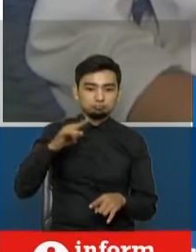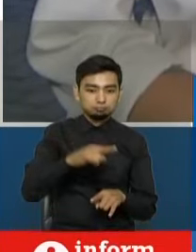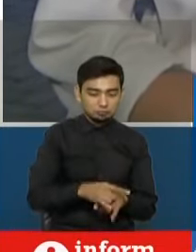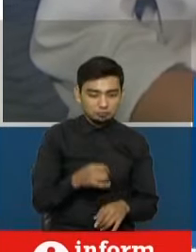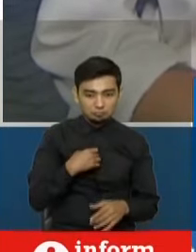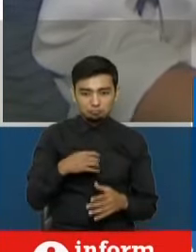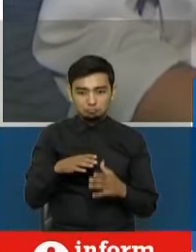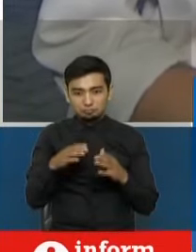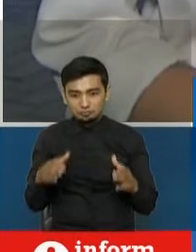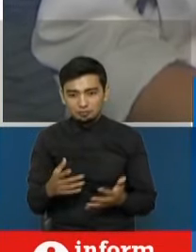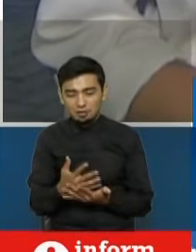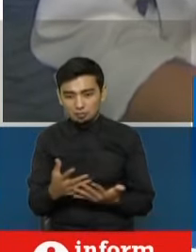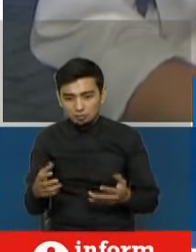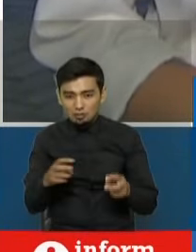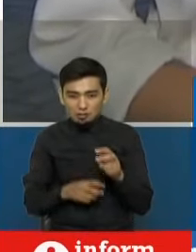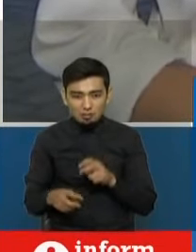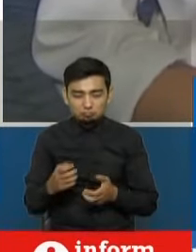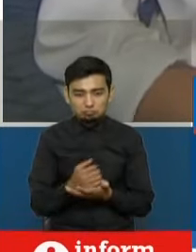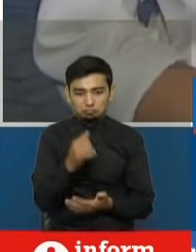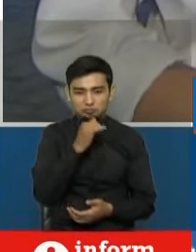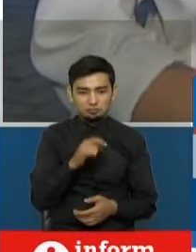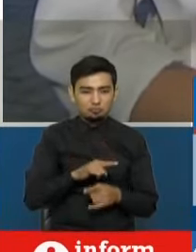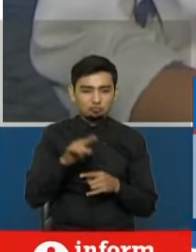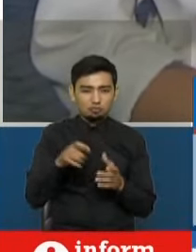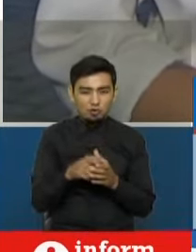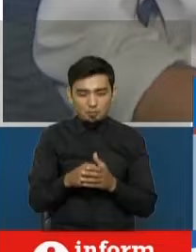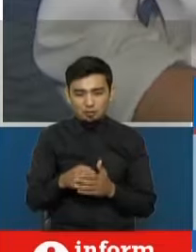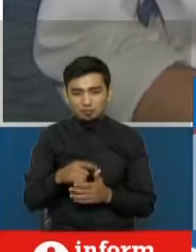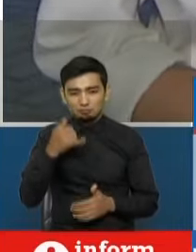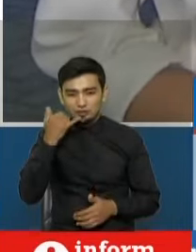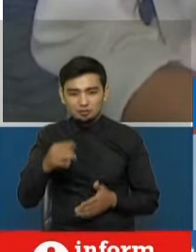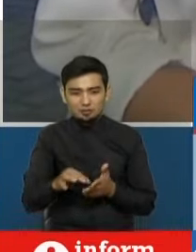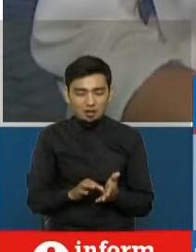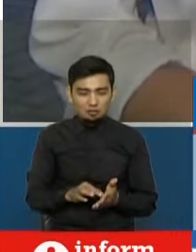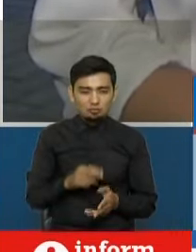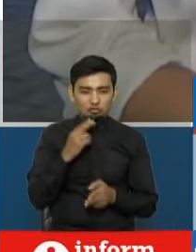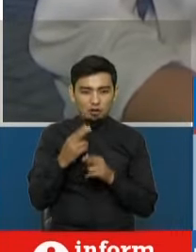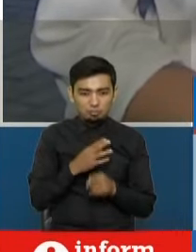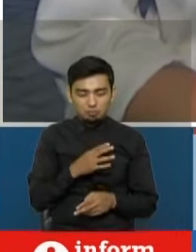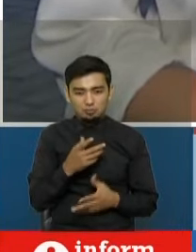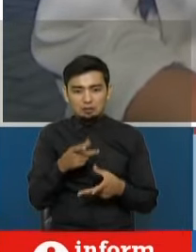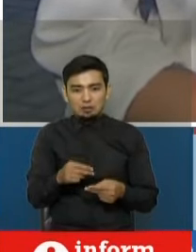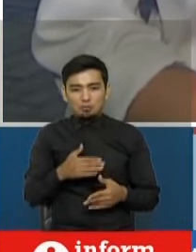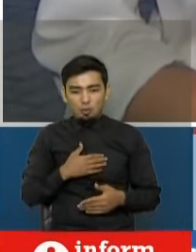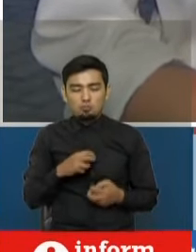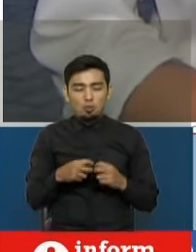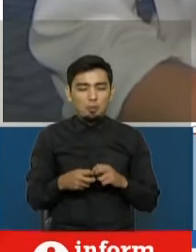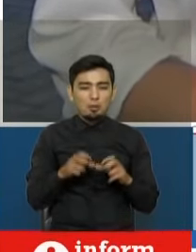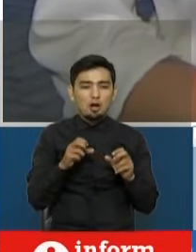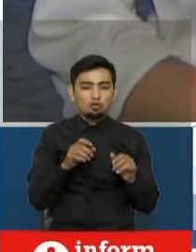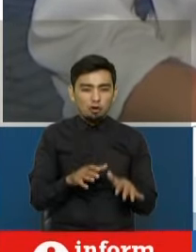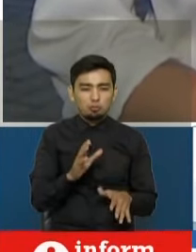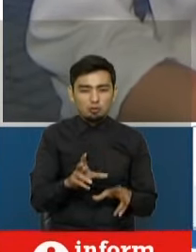таппаған жанұя бірден әуежай қызметкерлері мен әуе компаниясына хабарласқан. Жауаптылар мәселені шешеміз деп уәде